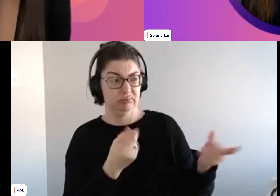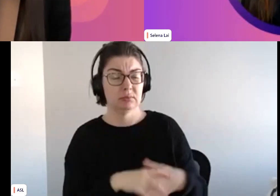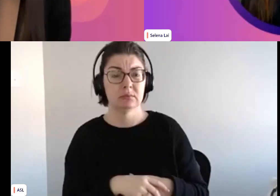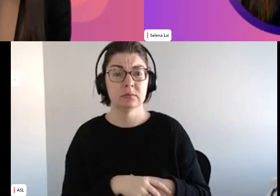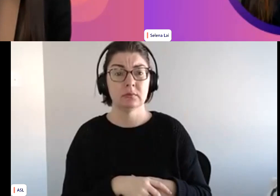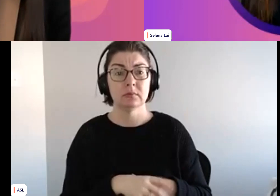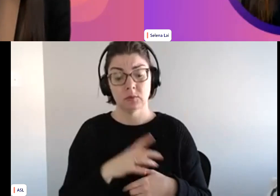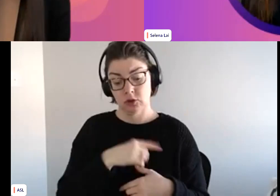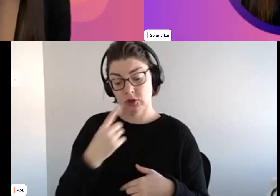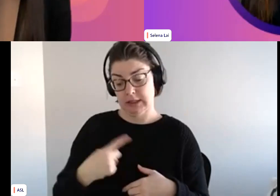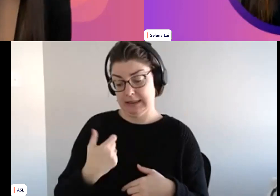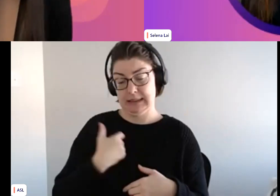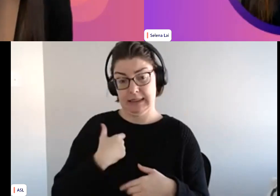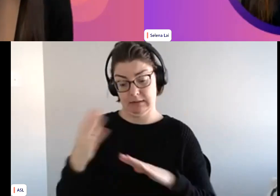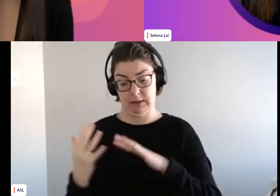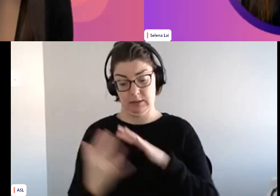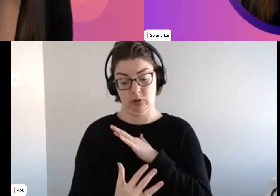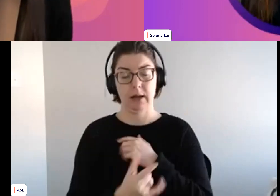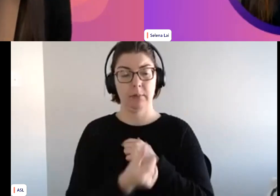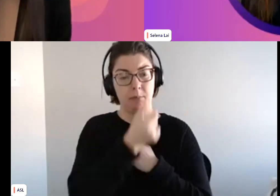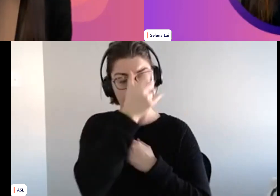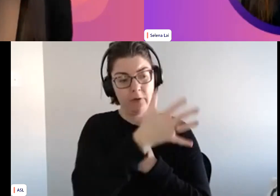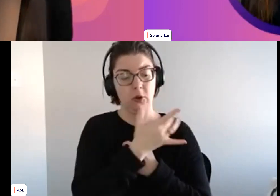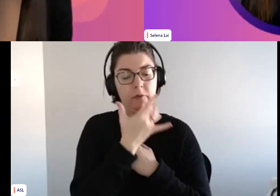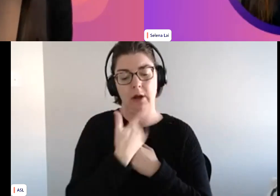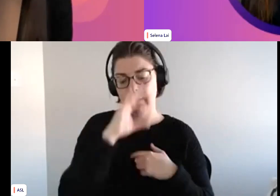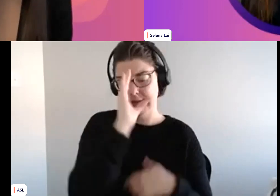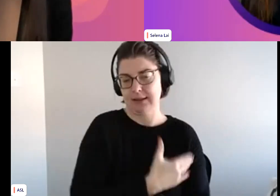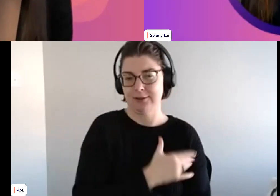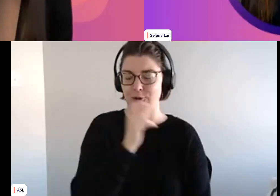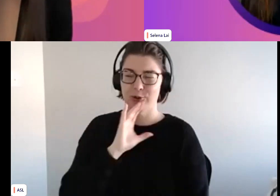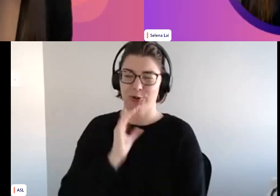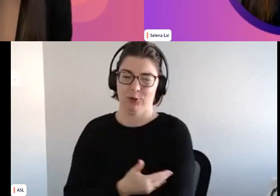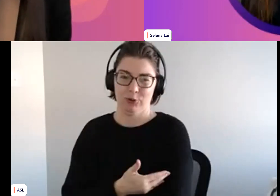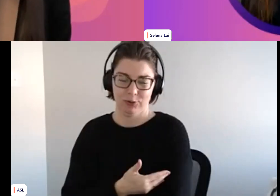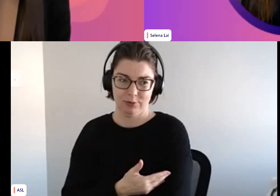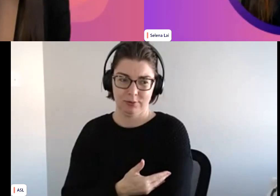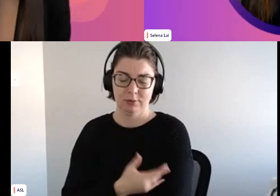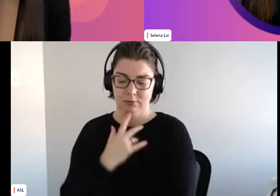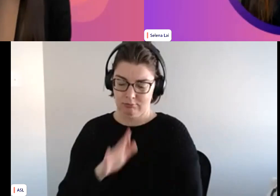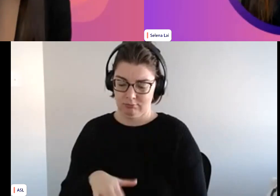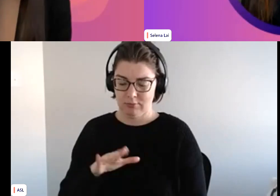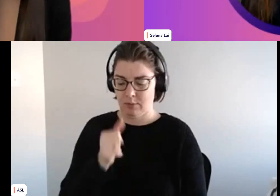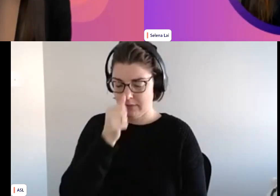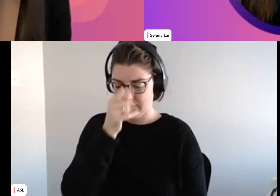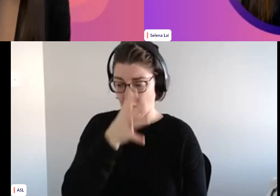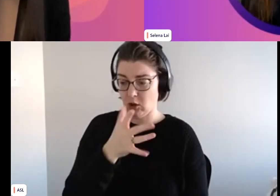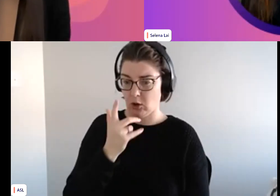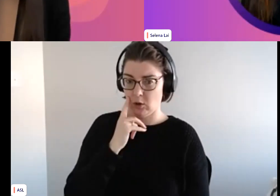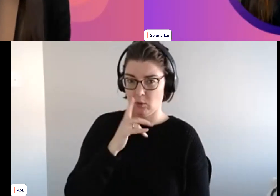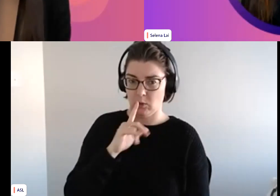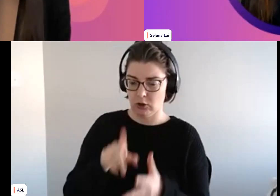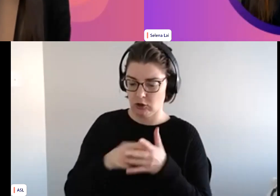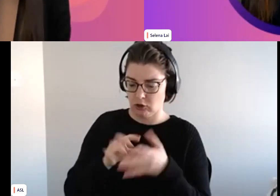elle sortait avec tes amis chaque fois que je voulais donc créer des liens il préférait donc allez